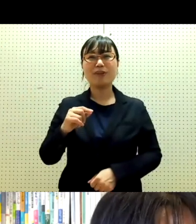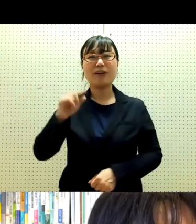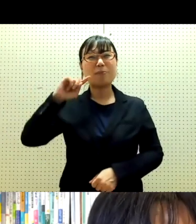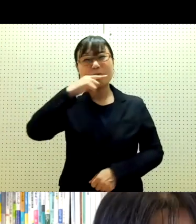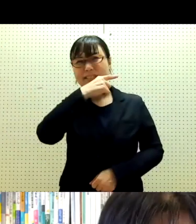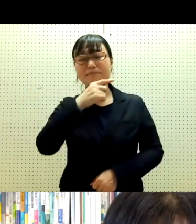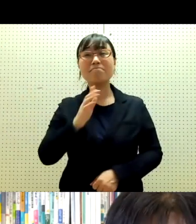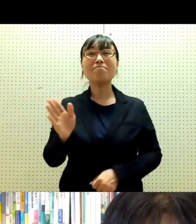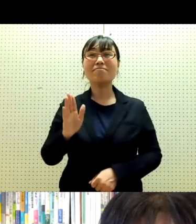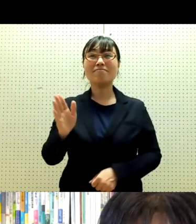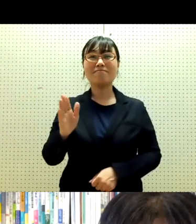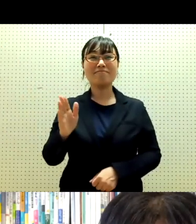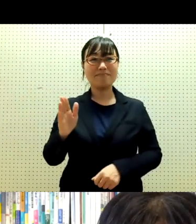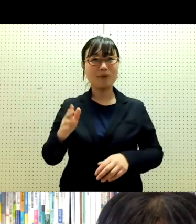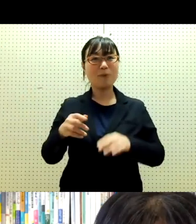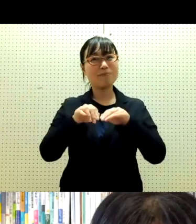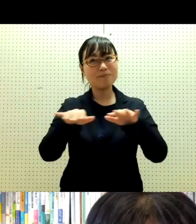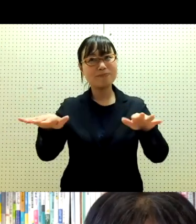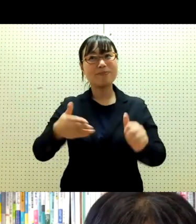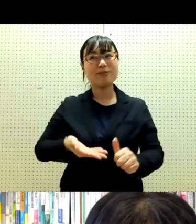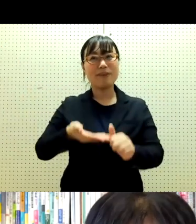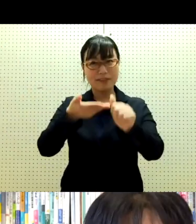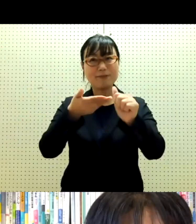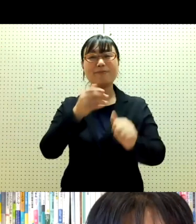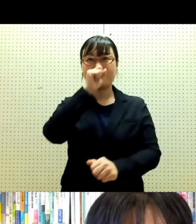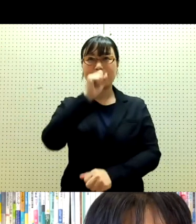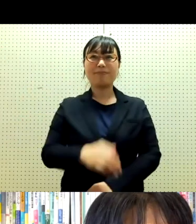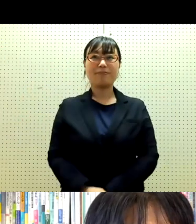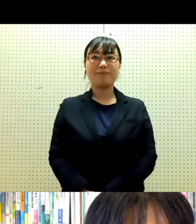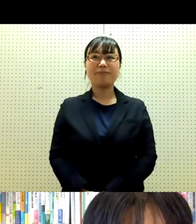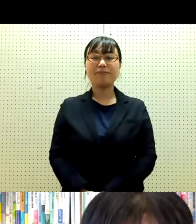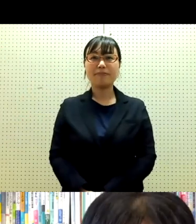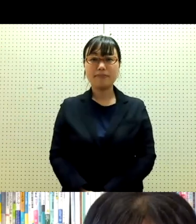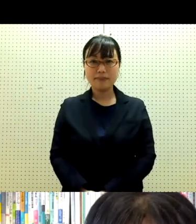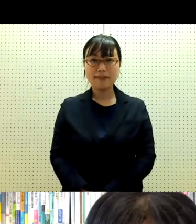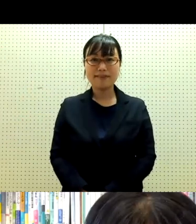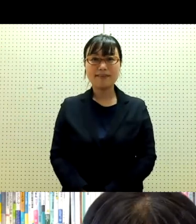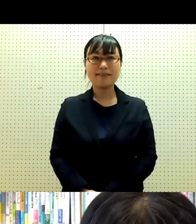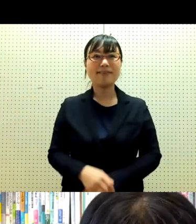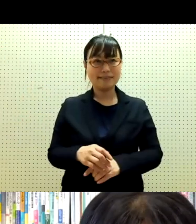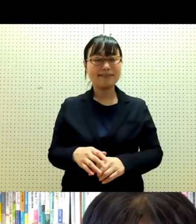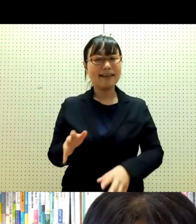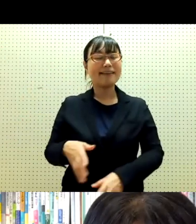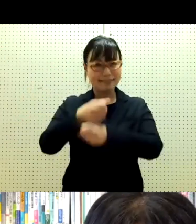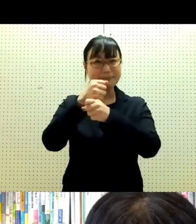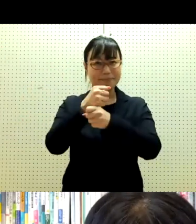話でありました。はい。でという形で、少しまとめさせていただきました